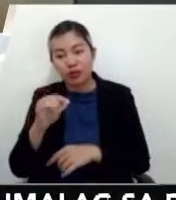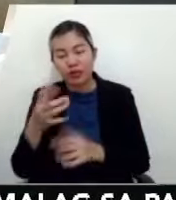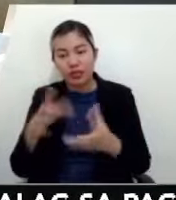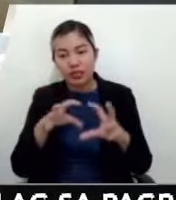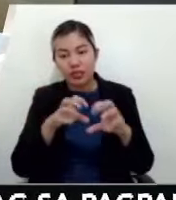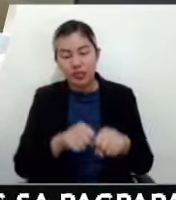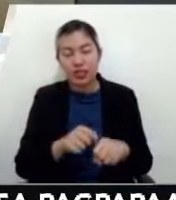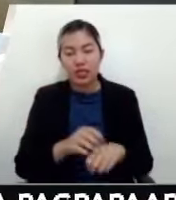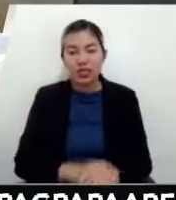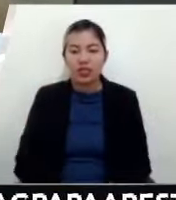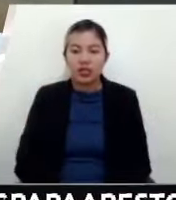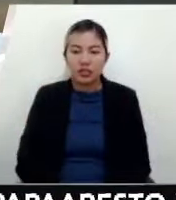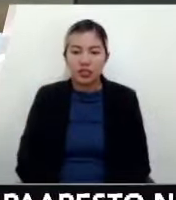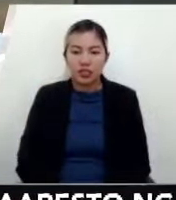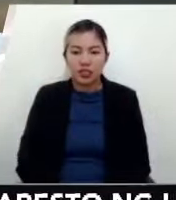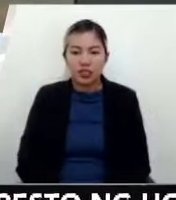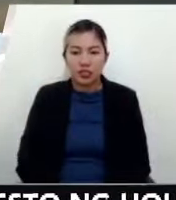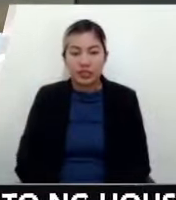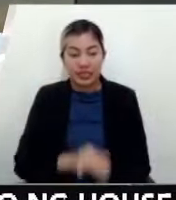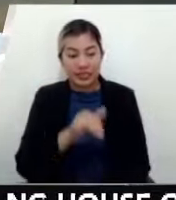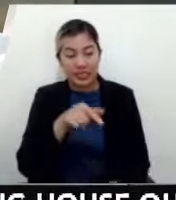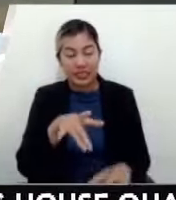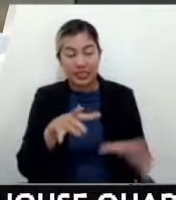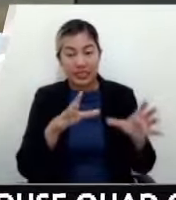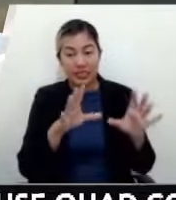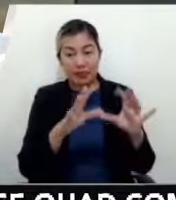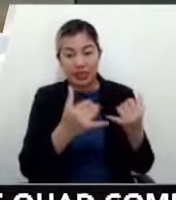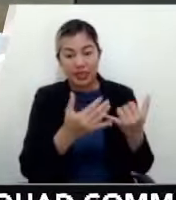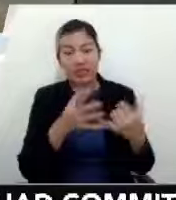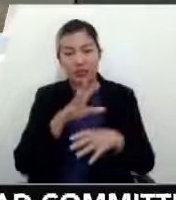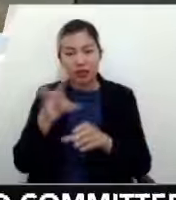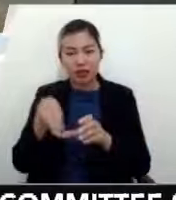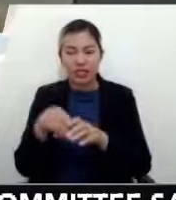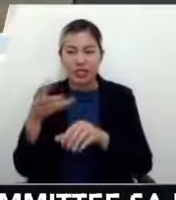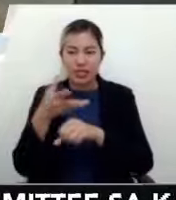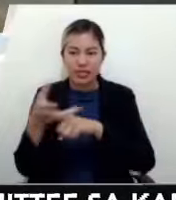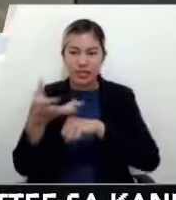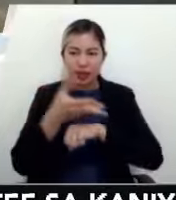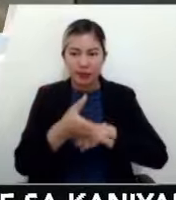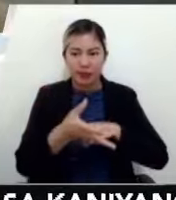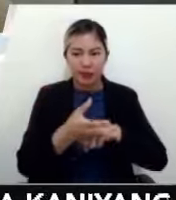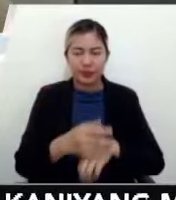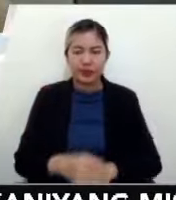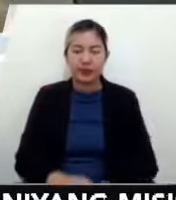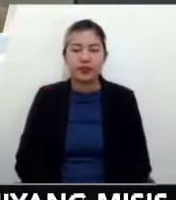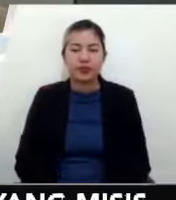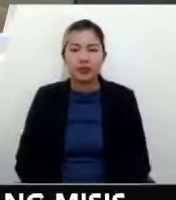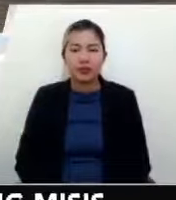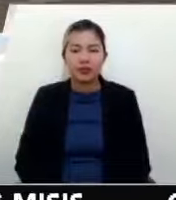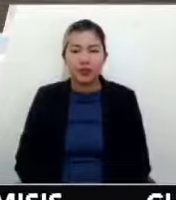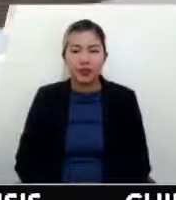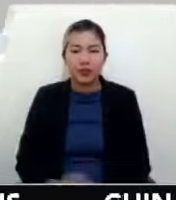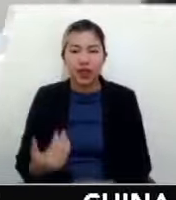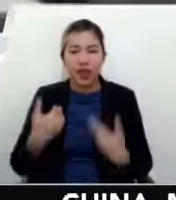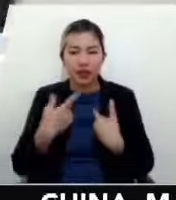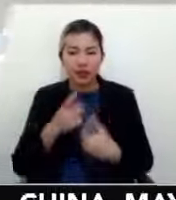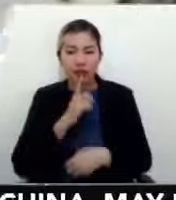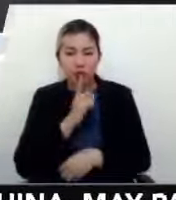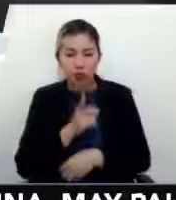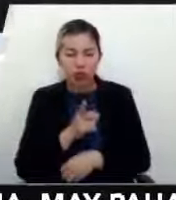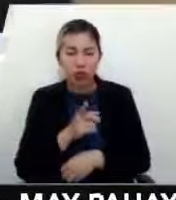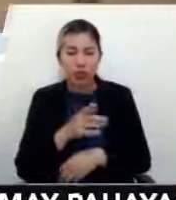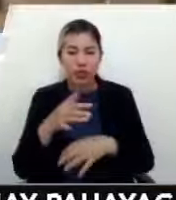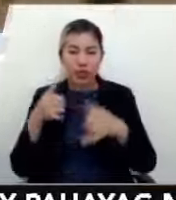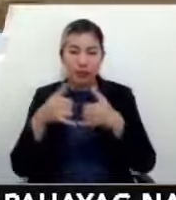Wave talaga, ang involvement niya is more on scamming. So bagamat meron po siyang legitimate na offshore gaming. Sabi pa ng